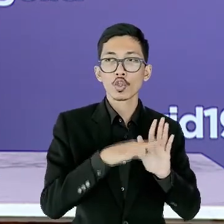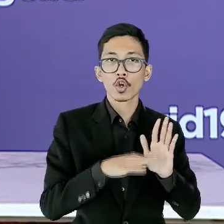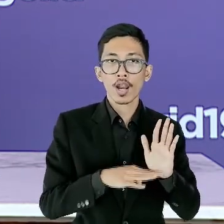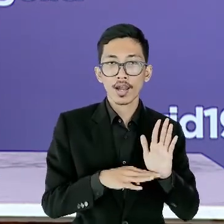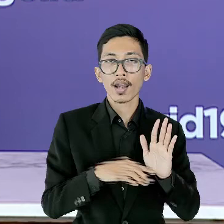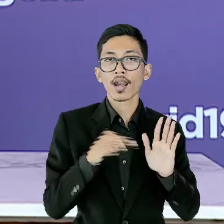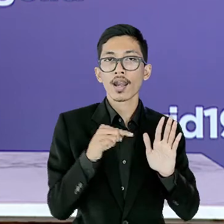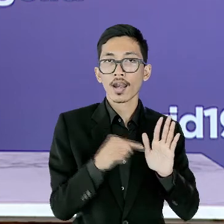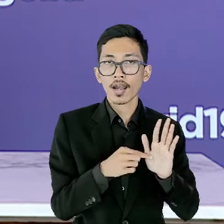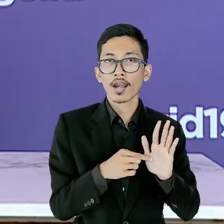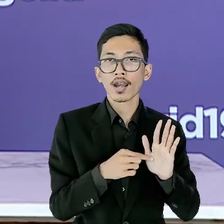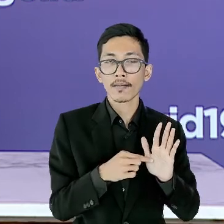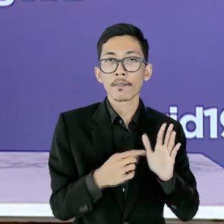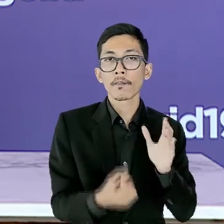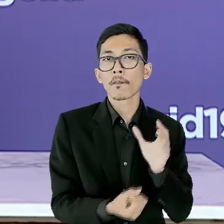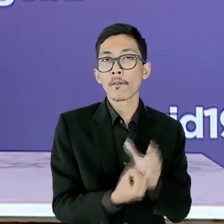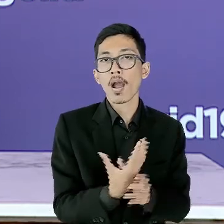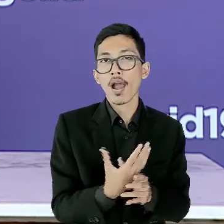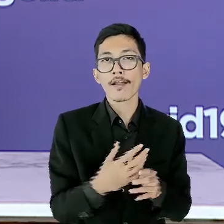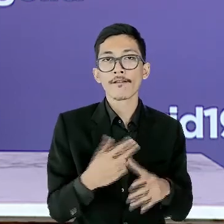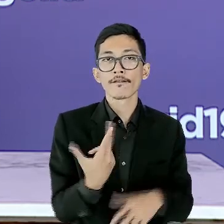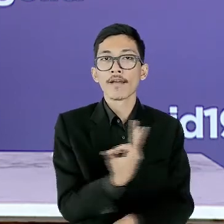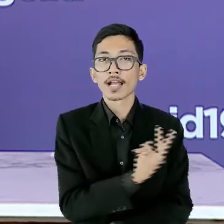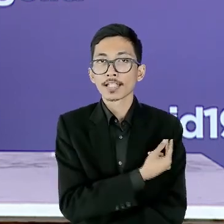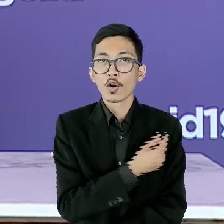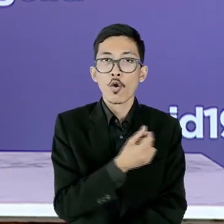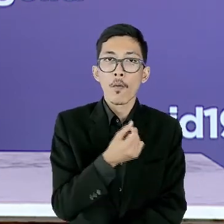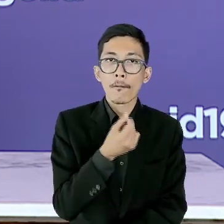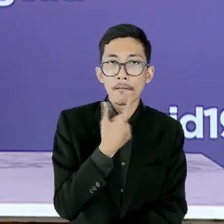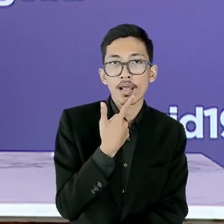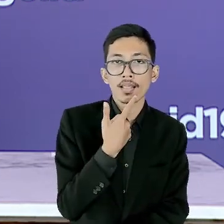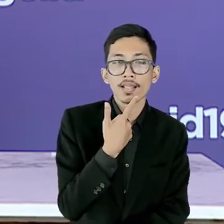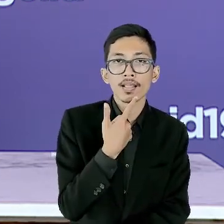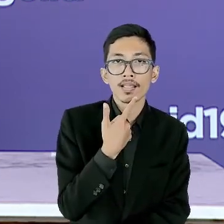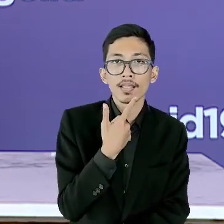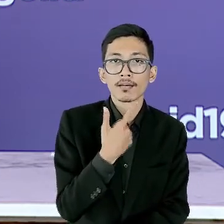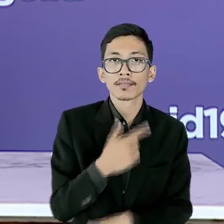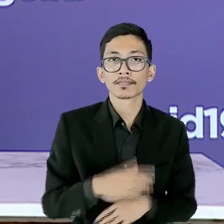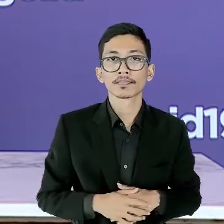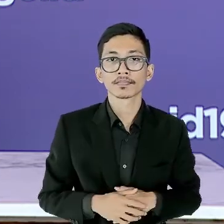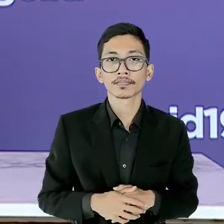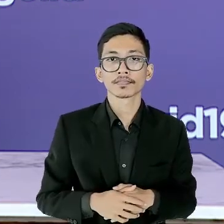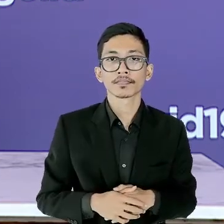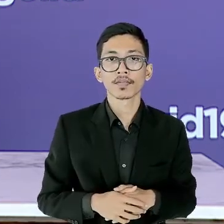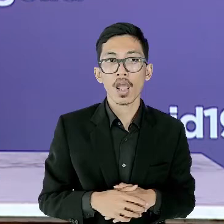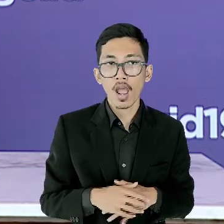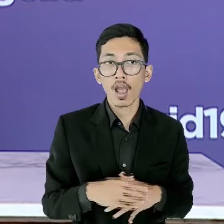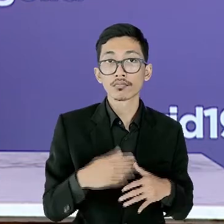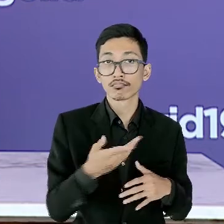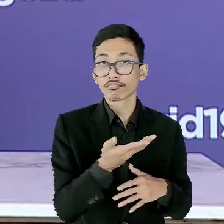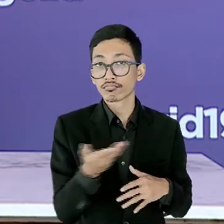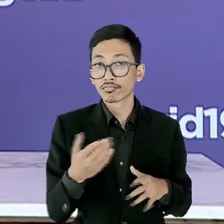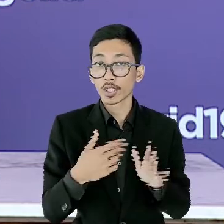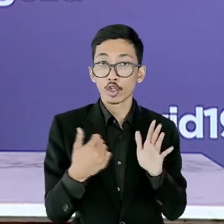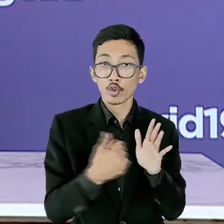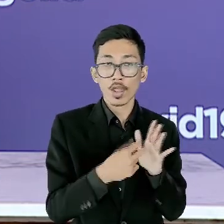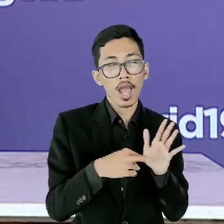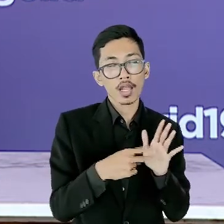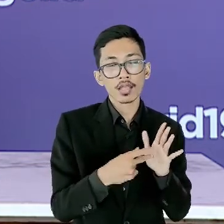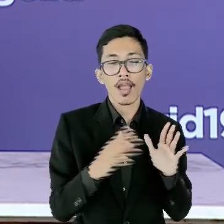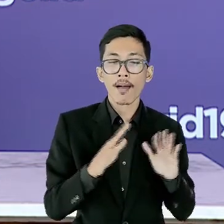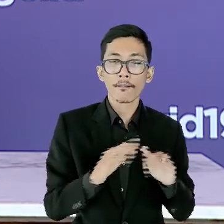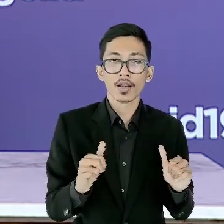seluruh tahapan pengembangan vaksin dan obat yang baku, semata-mata agar keamanan dan efektivitasnya